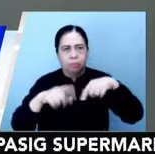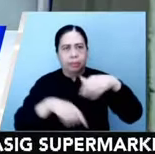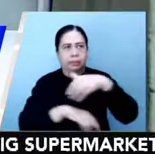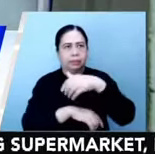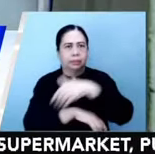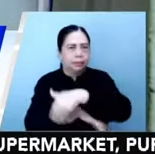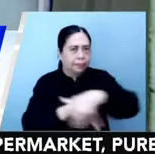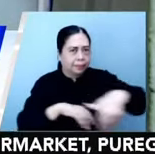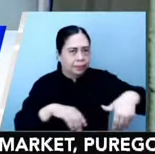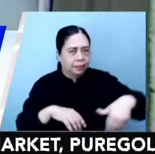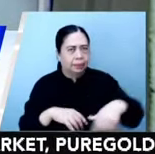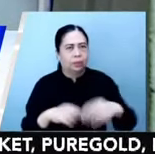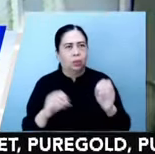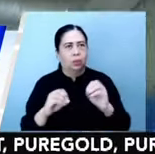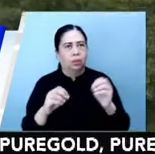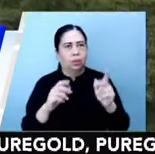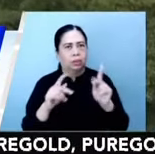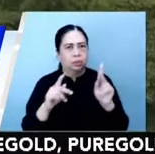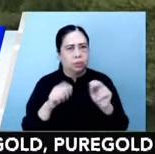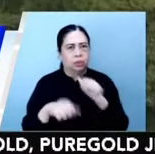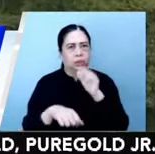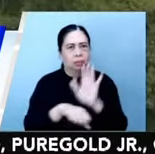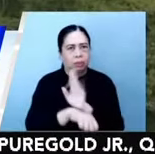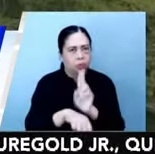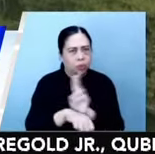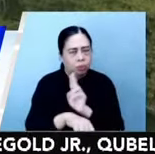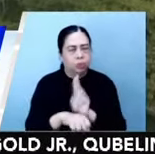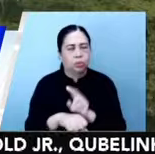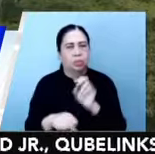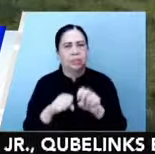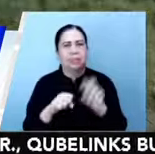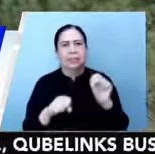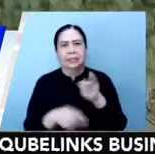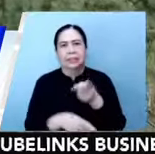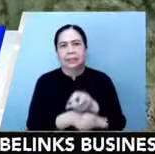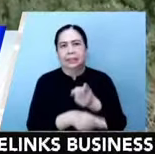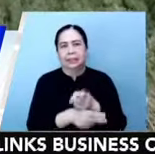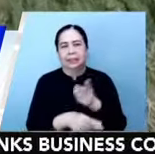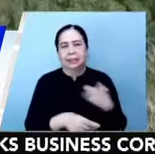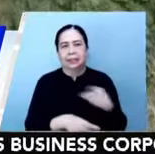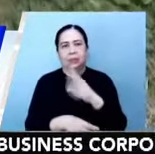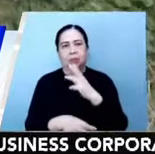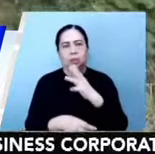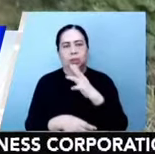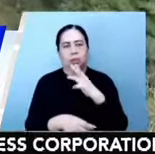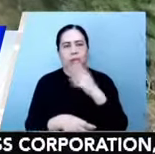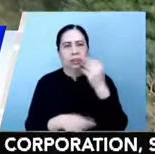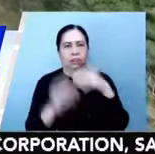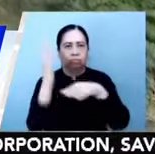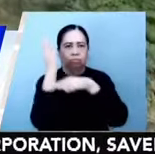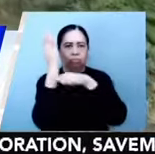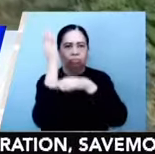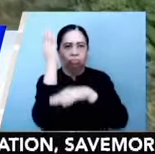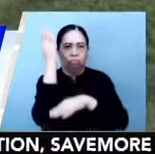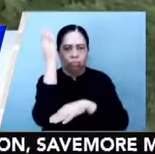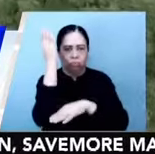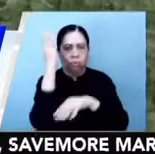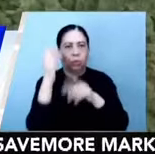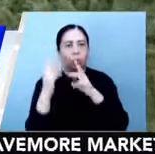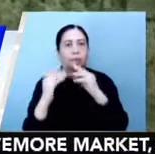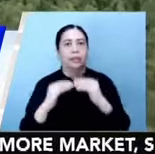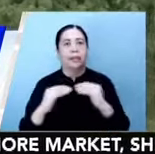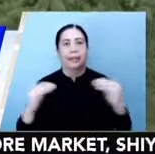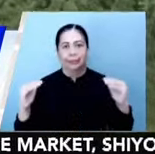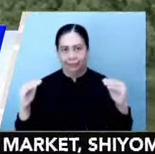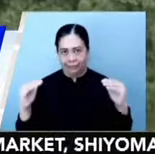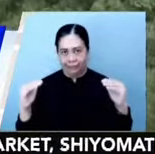gabi hanggang alas 4 ng madaling araw. Kailangan daw kasi bantayan ang supply ng tubig mula ang gandam dahil mas mababa na sa average ang water level nito. Mas maigi